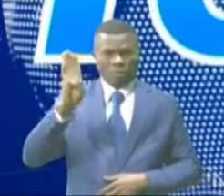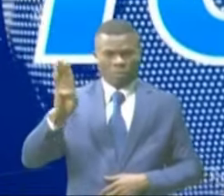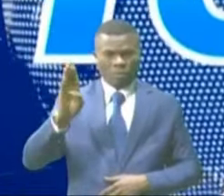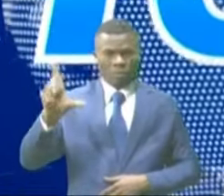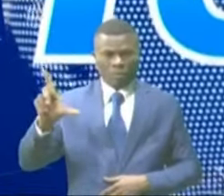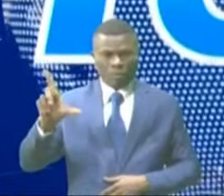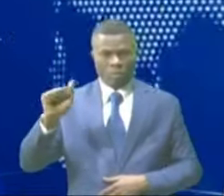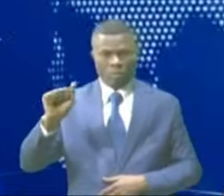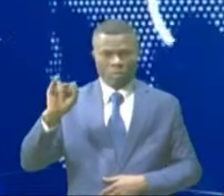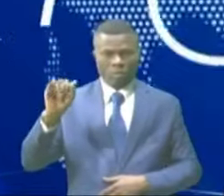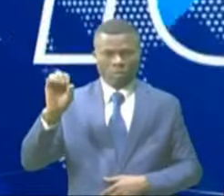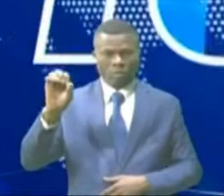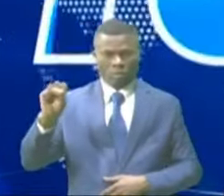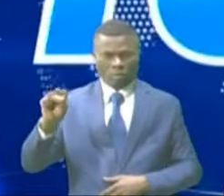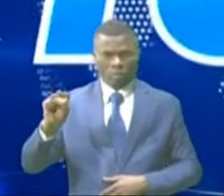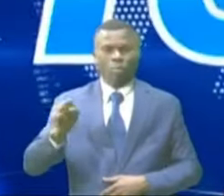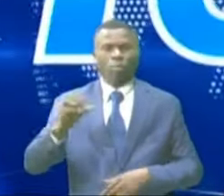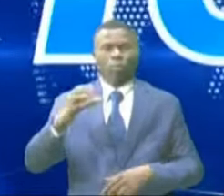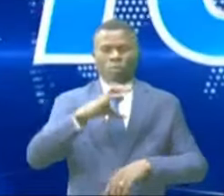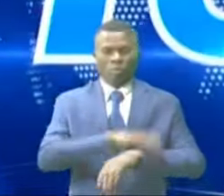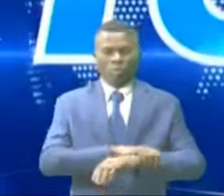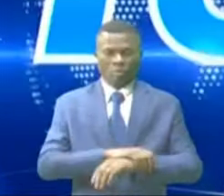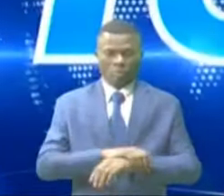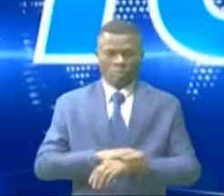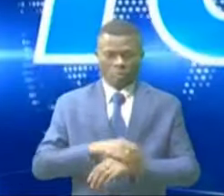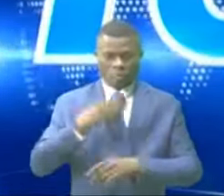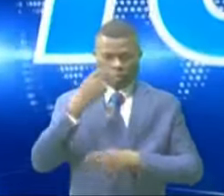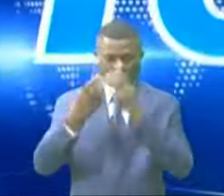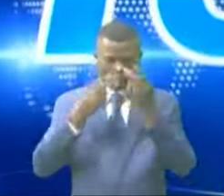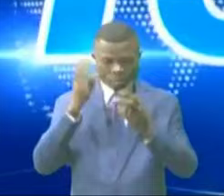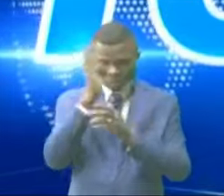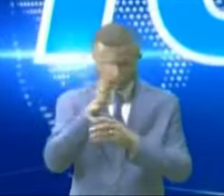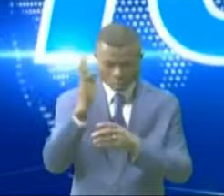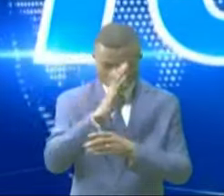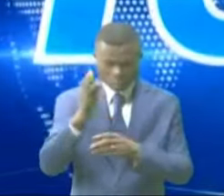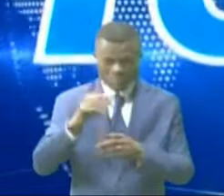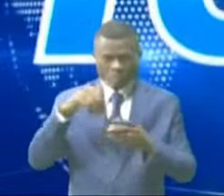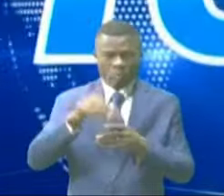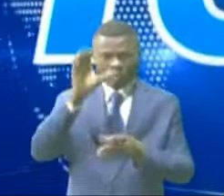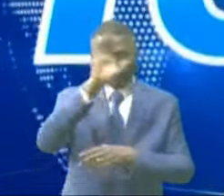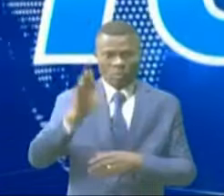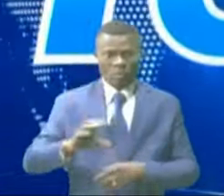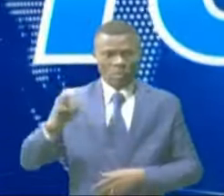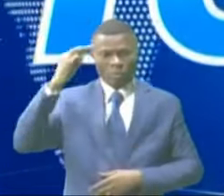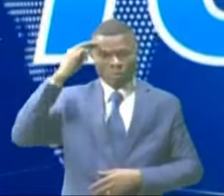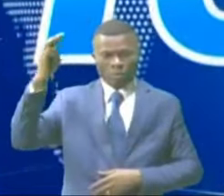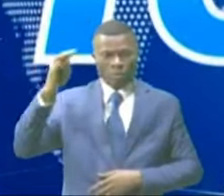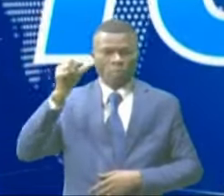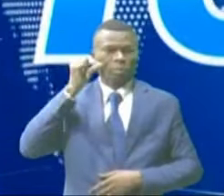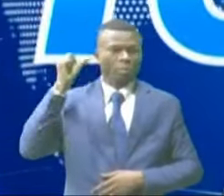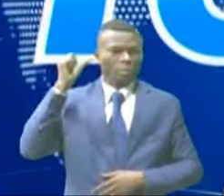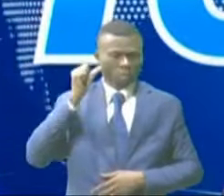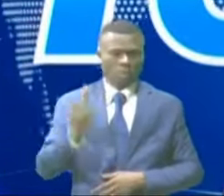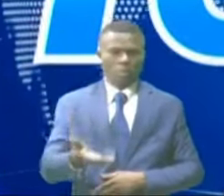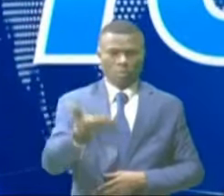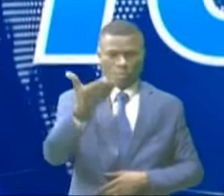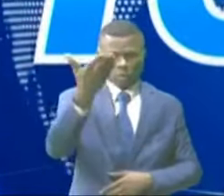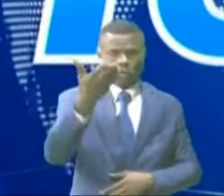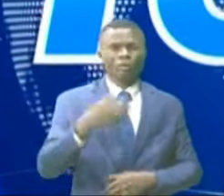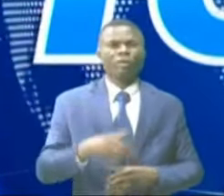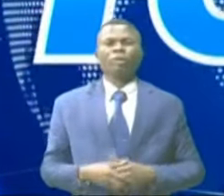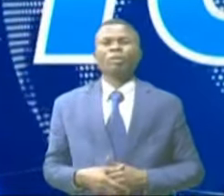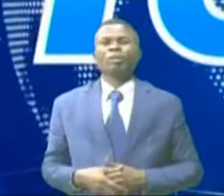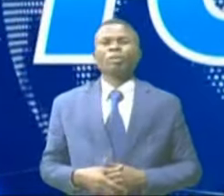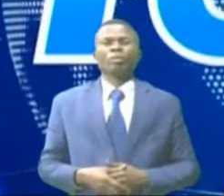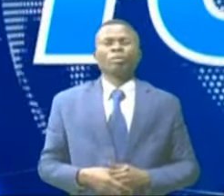Kilimba-Limba, par des éléments de la PNC lors d'une parade tenue hier dans la commune de Mongafula. Patricia Ongou et Pascal Chichot ont signé ce